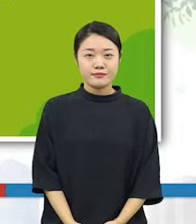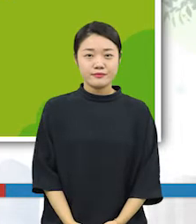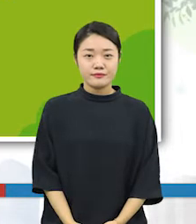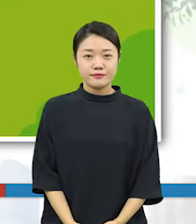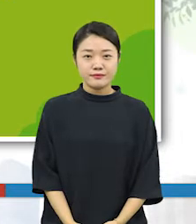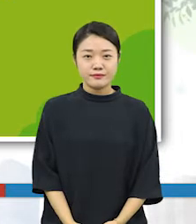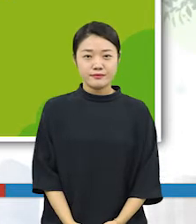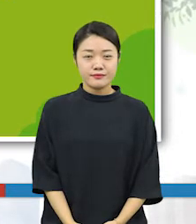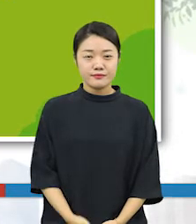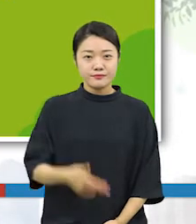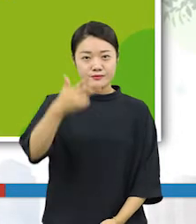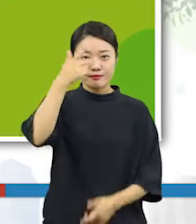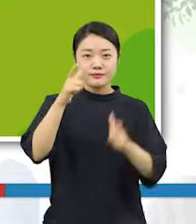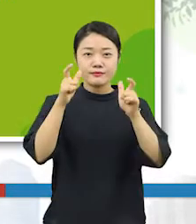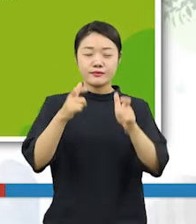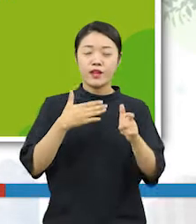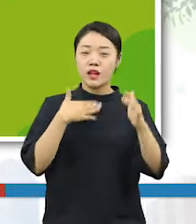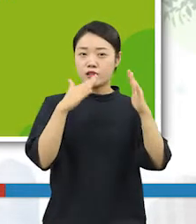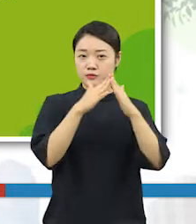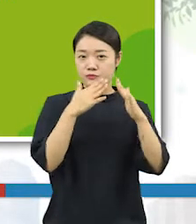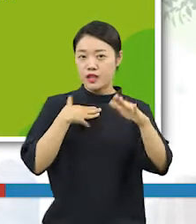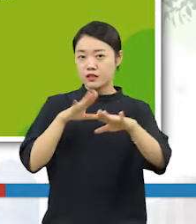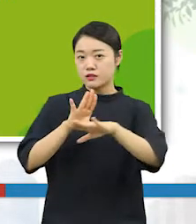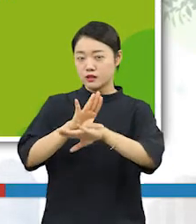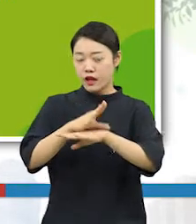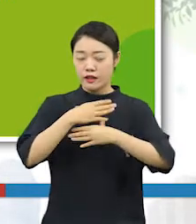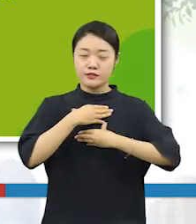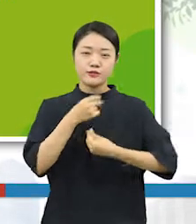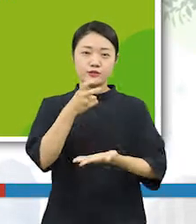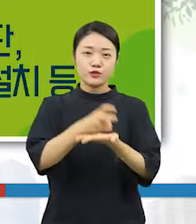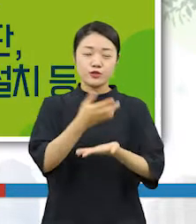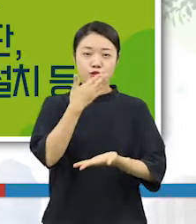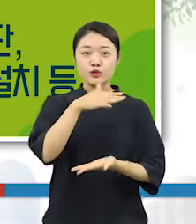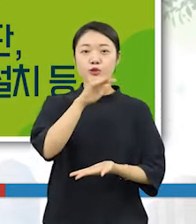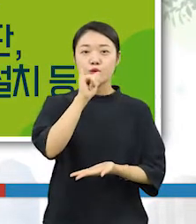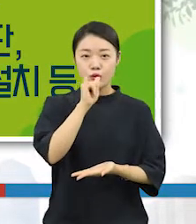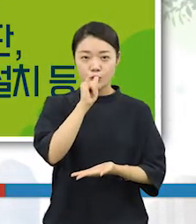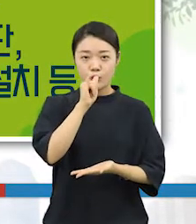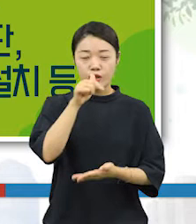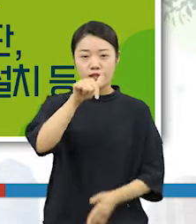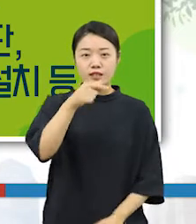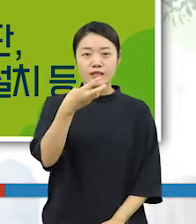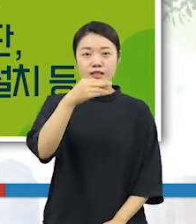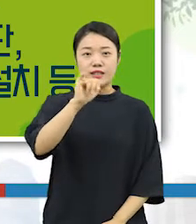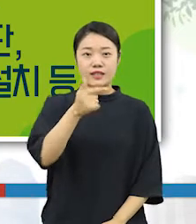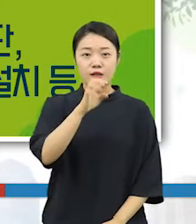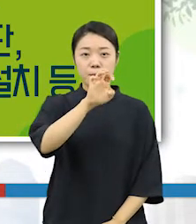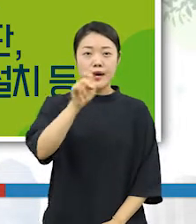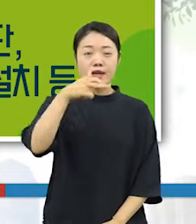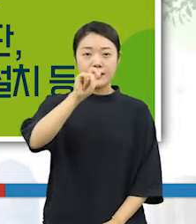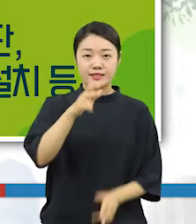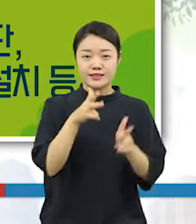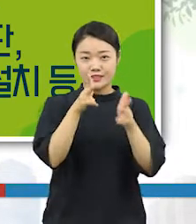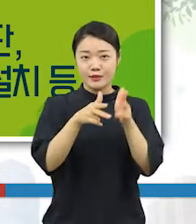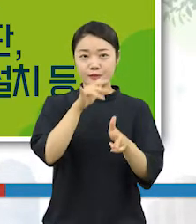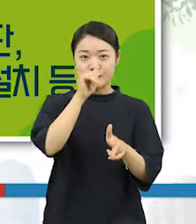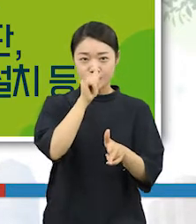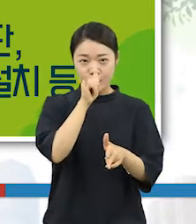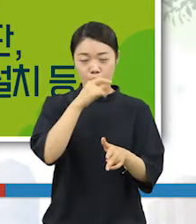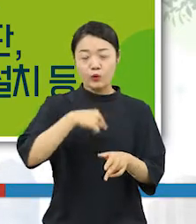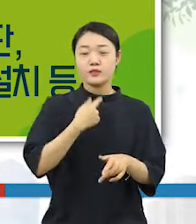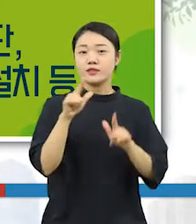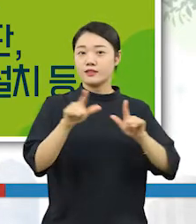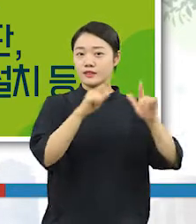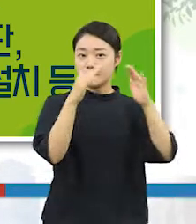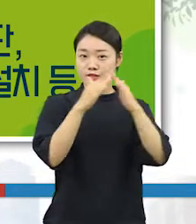부평구는 내 집에 내 차를 안심하고 주차할 수 있도록 그린 파킹 사업을 시행 중입니다. 단독주택, 빌라, 다세대